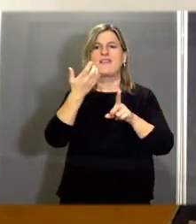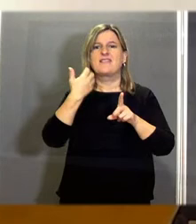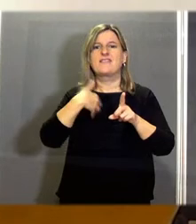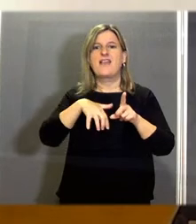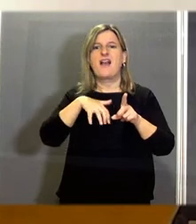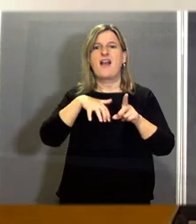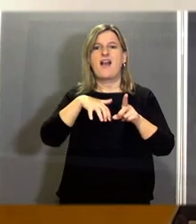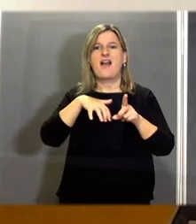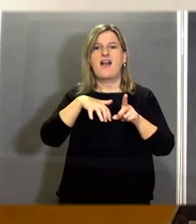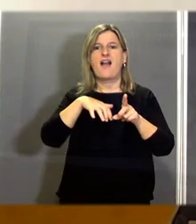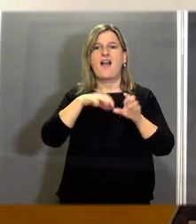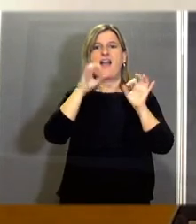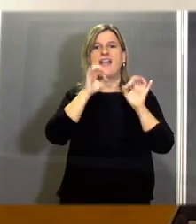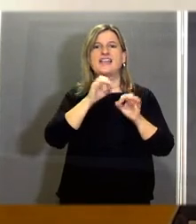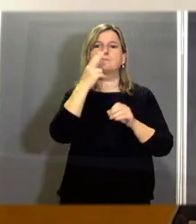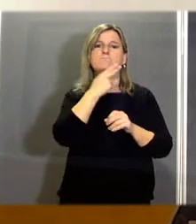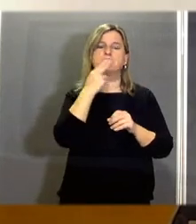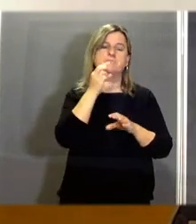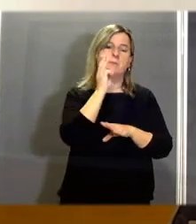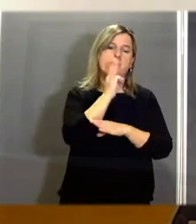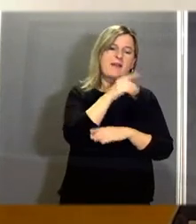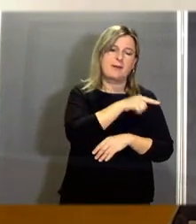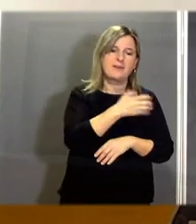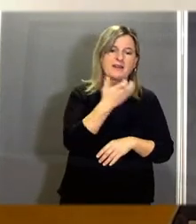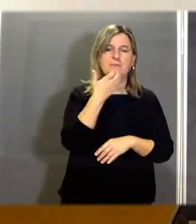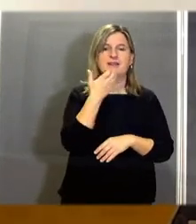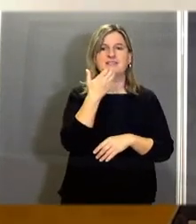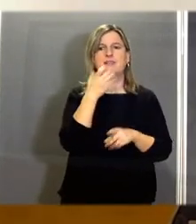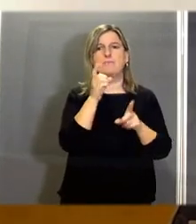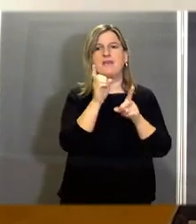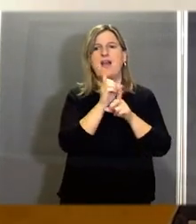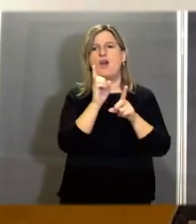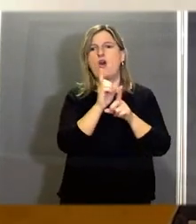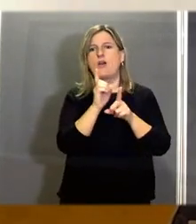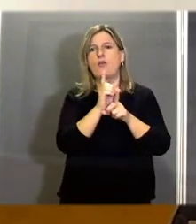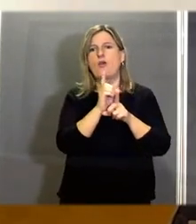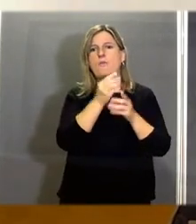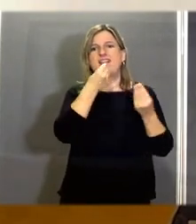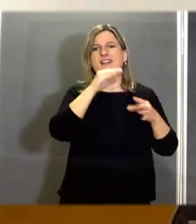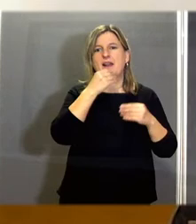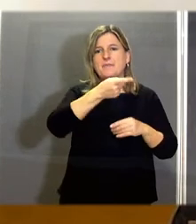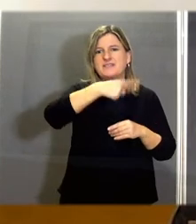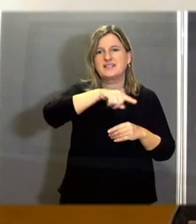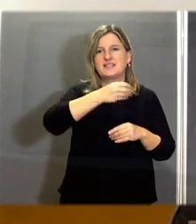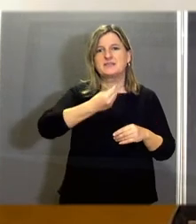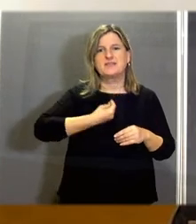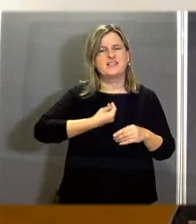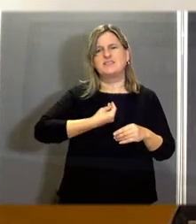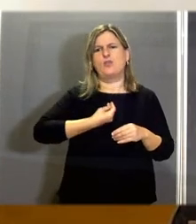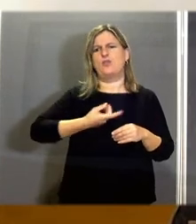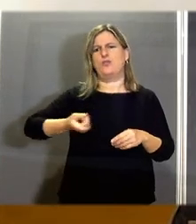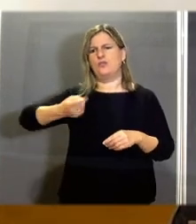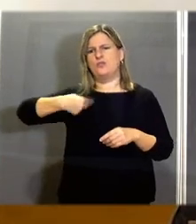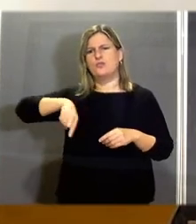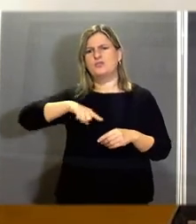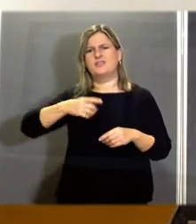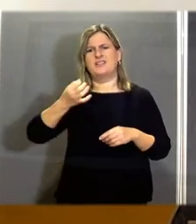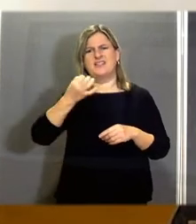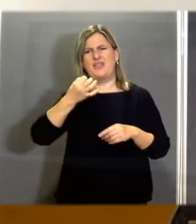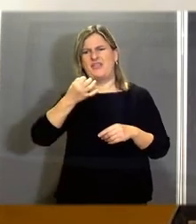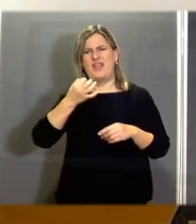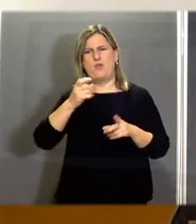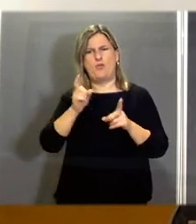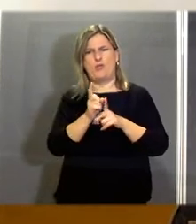ja estan en el Parlament com molt ben representats, i molt ben, doncs han de guanyar sempre. Hem de